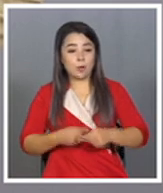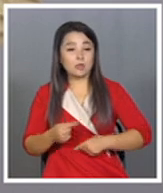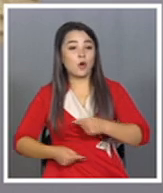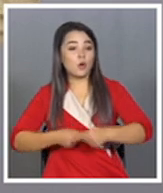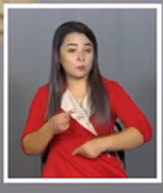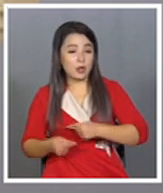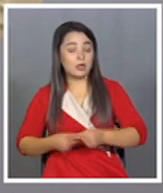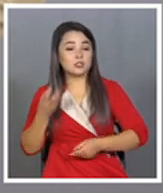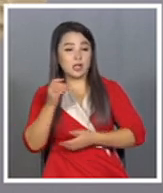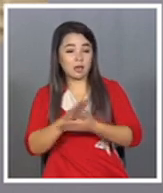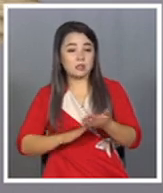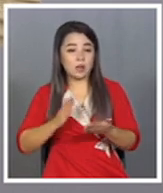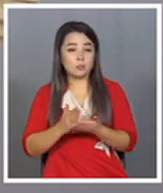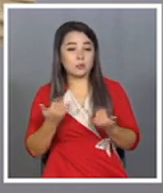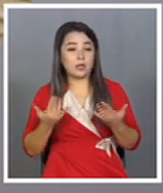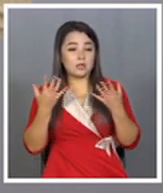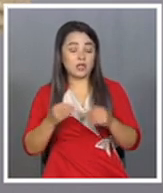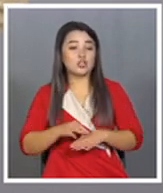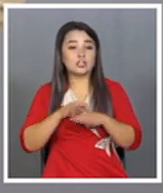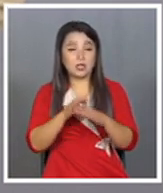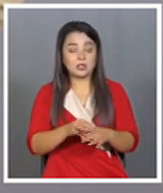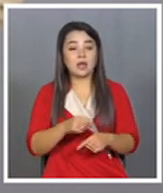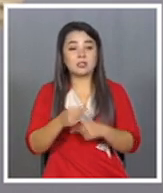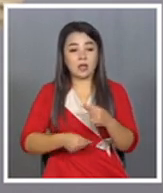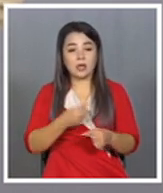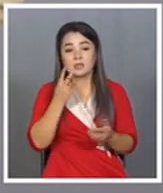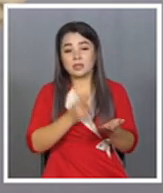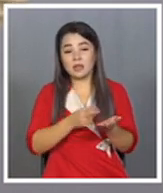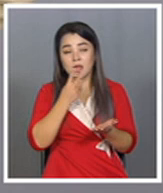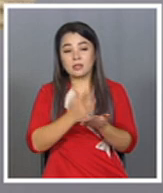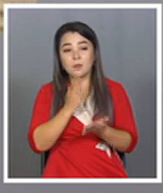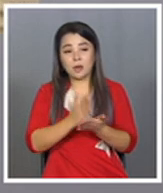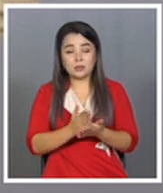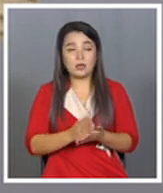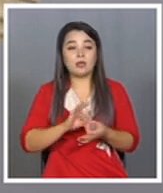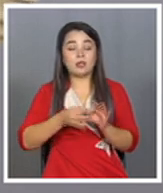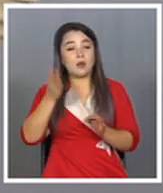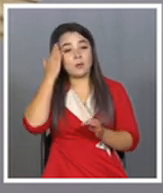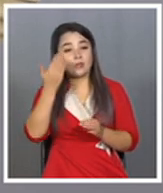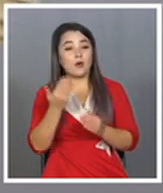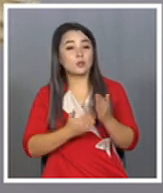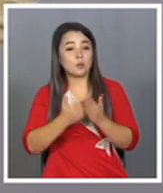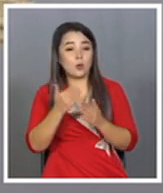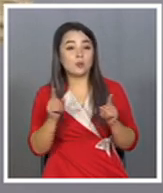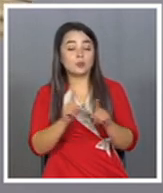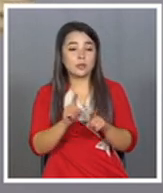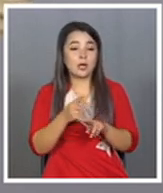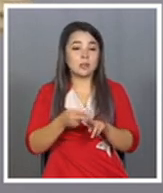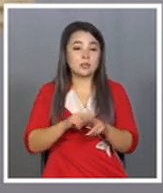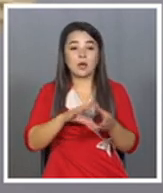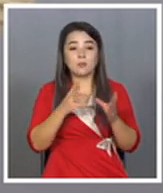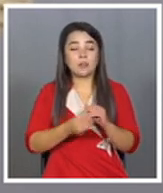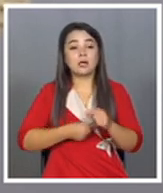ұрпаққа жалғасып, бүгінгі күнге жеткен жәдігерлер дәлел. Талғамының жоғары болғандығы соншалық,